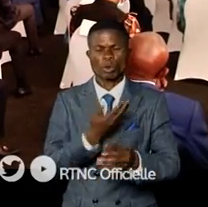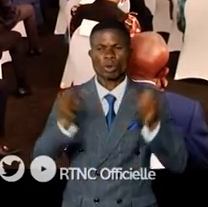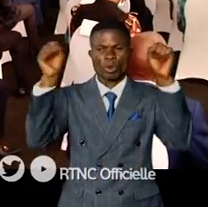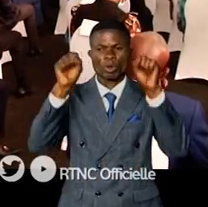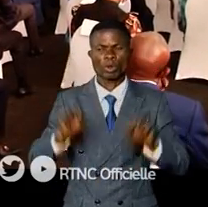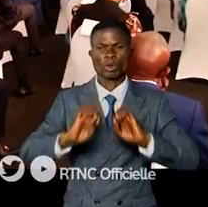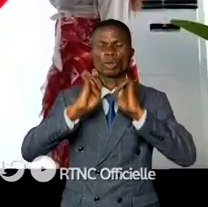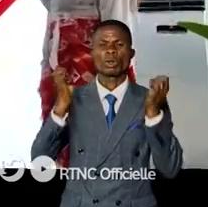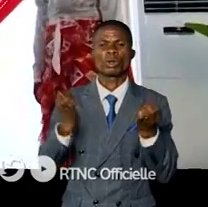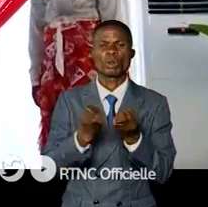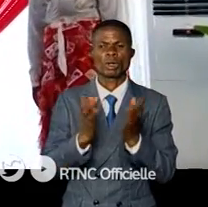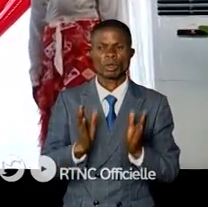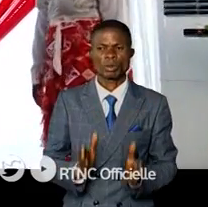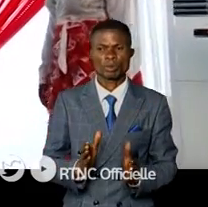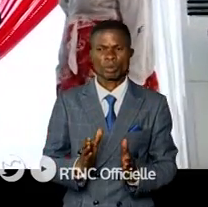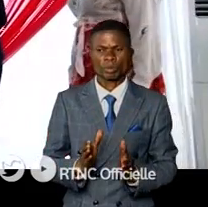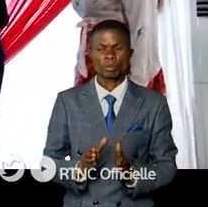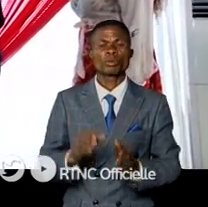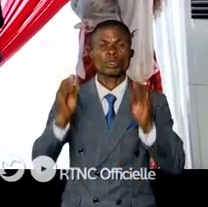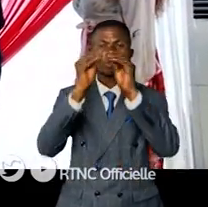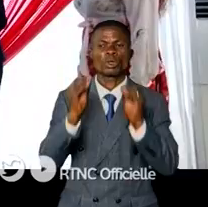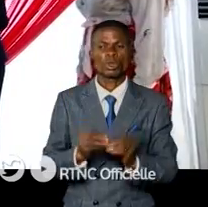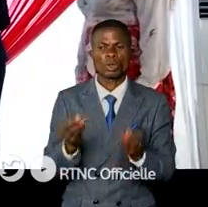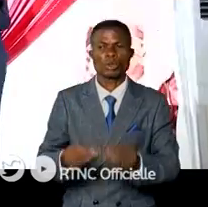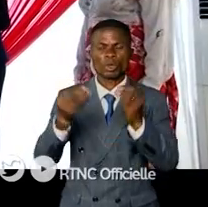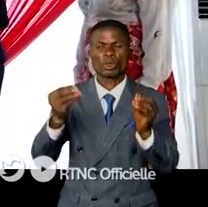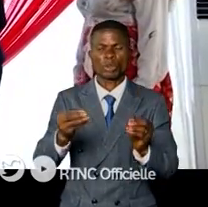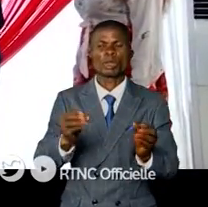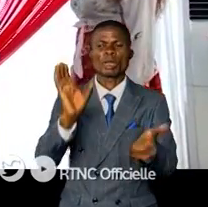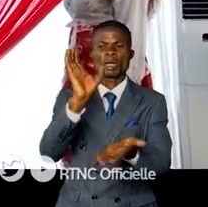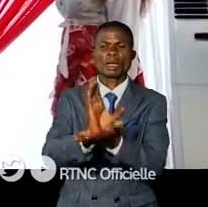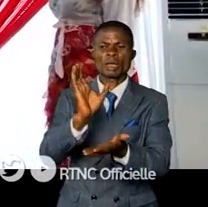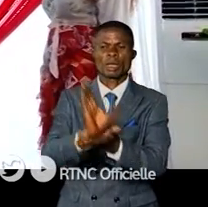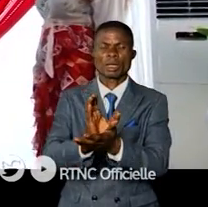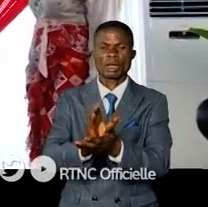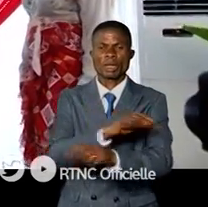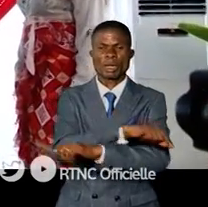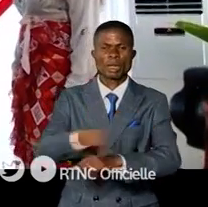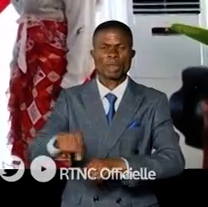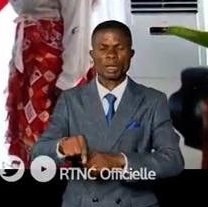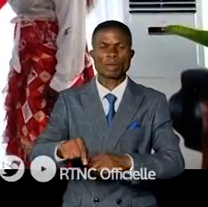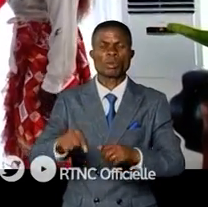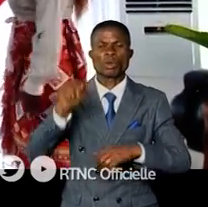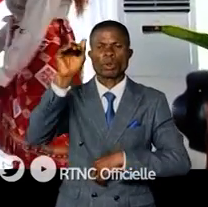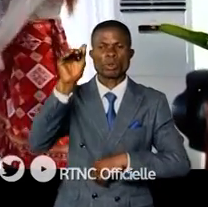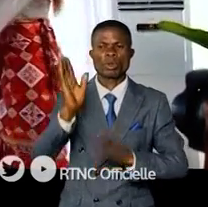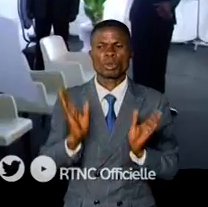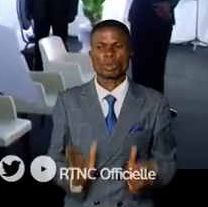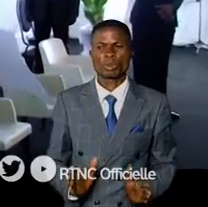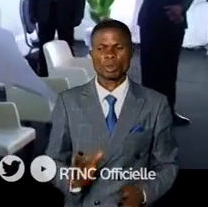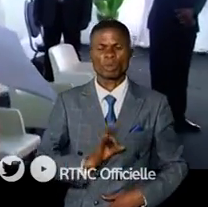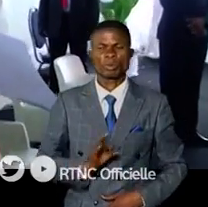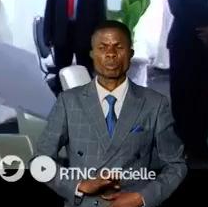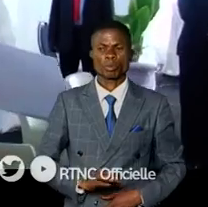de l'entrepreneuriat. Le clou de l'événement a été la remise symbolique par les directeurs de cabinet du chef de l'État au nom du président de la République